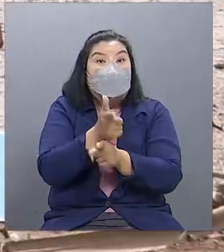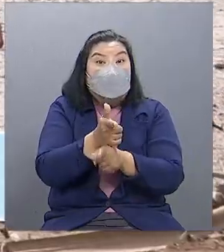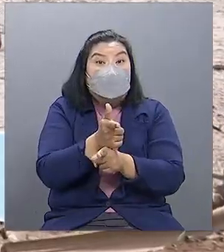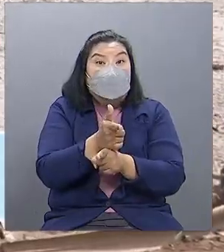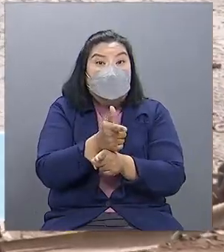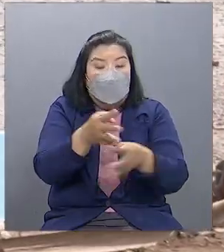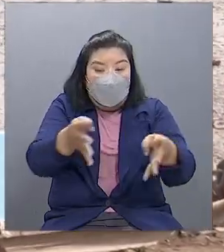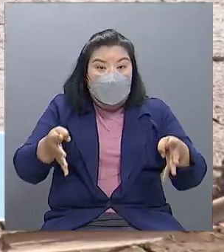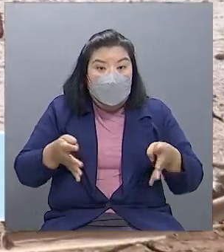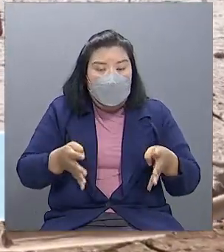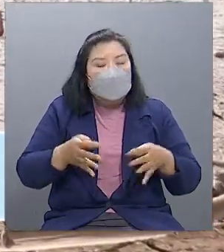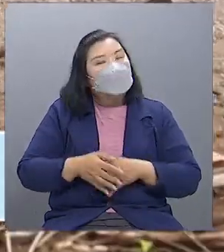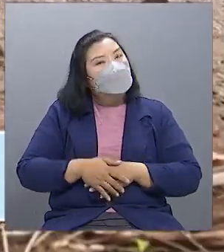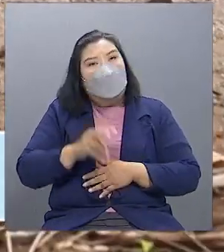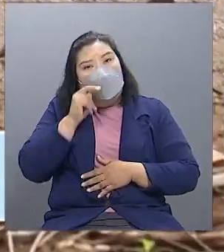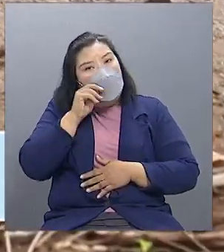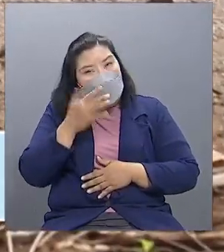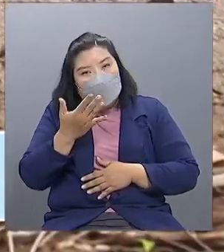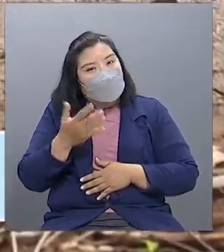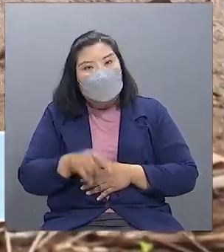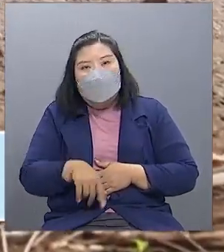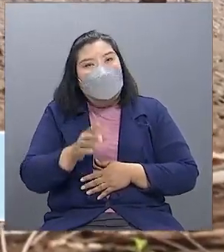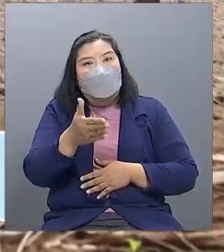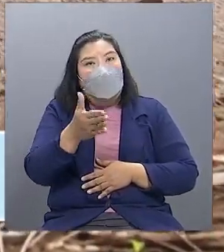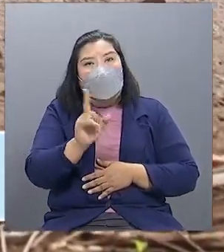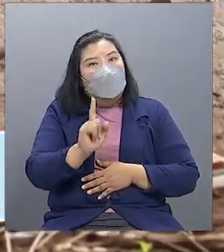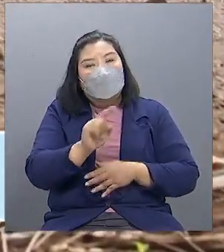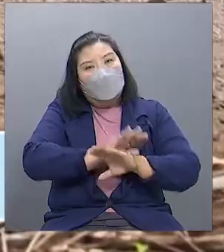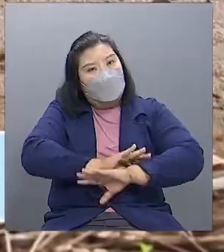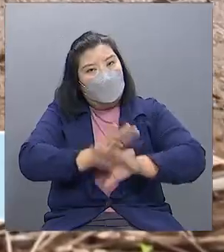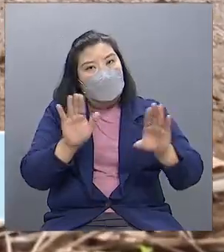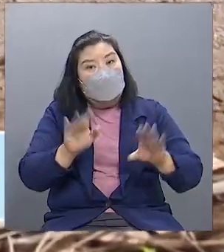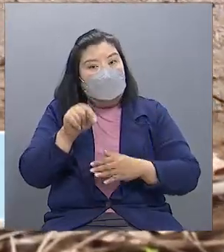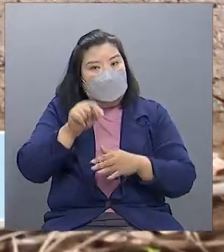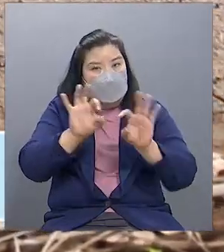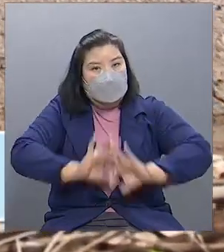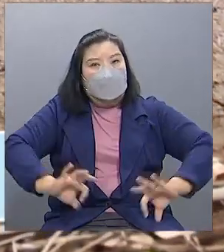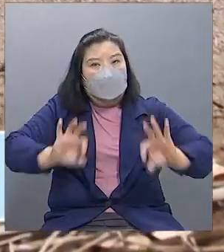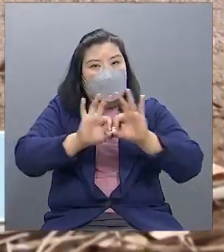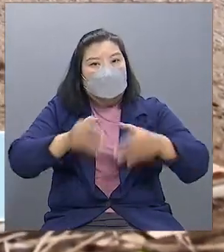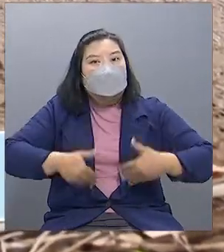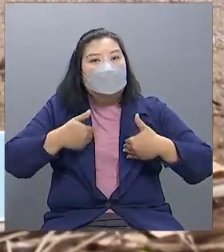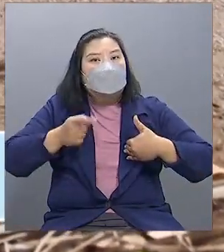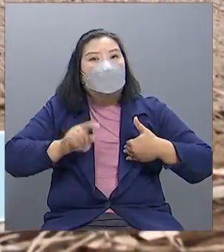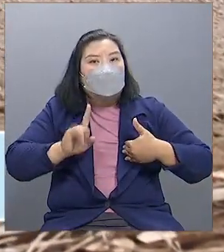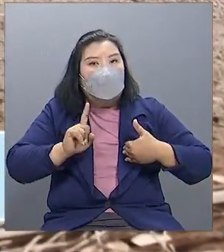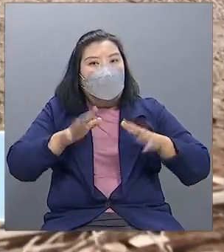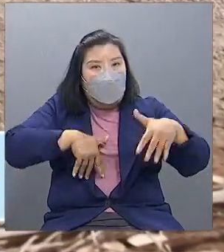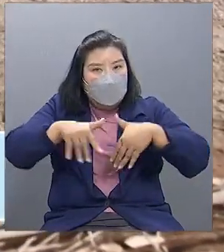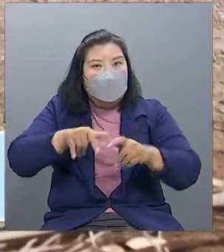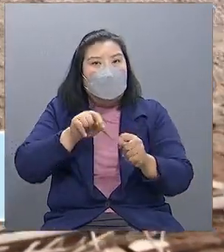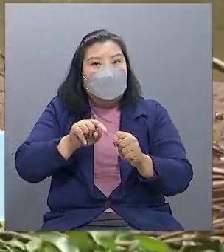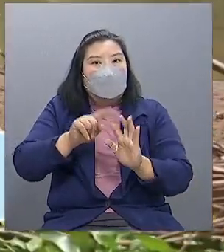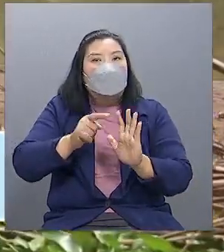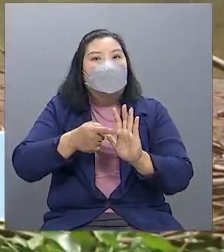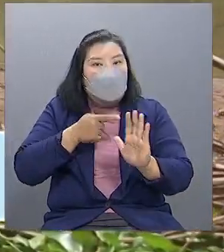มีน้ำสำหรบภัลำวาเป็แะน้ำสำคญจรบ้านี้ตบเมืองเก่าตำบนดงกลางะตำบนดงปาก